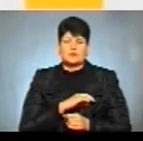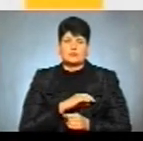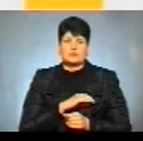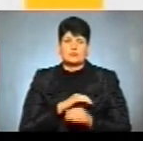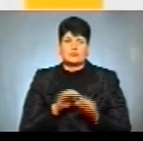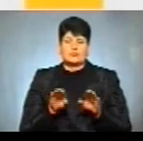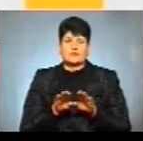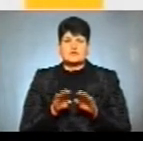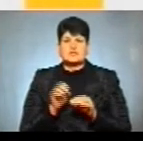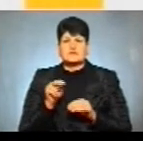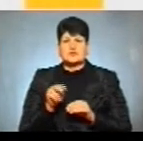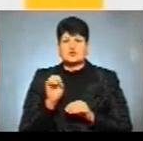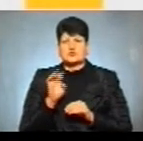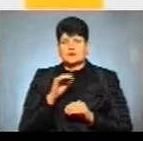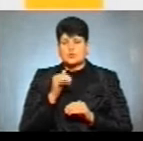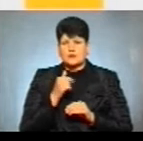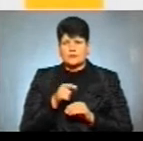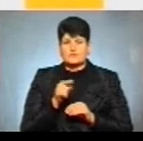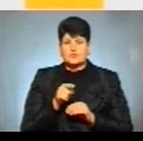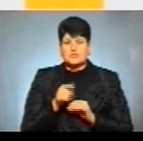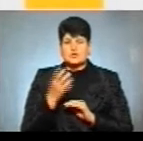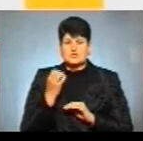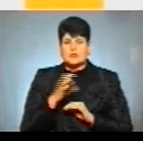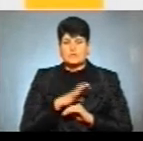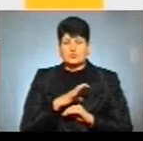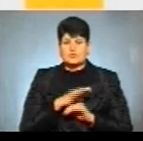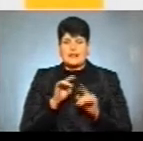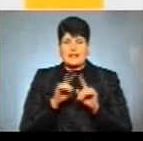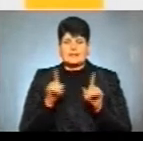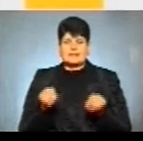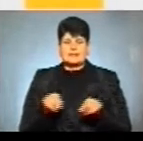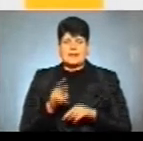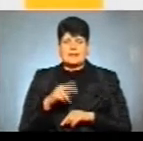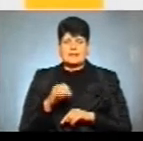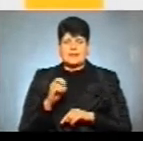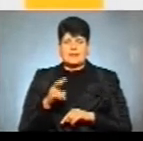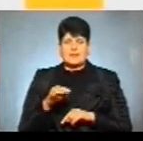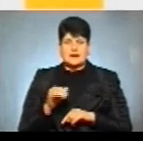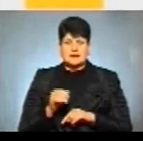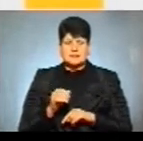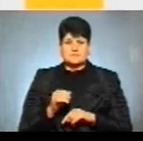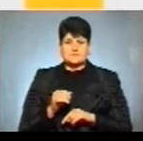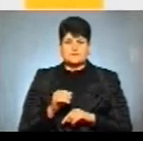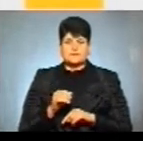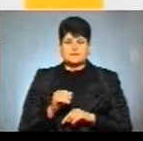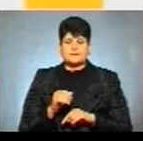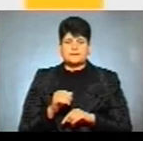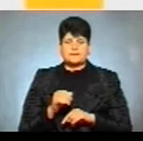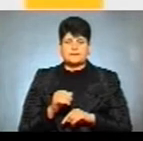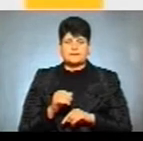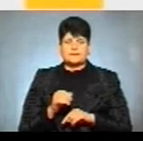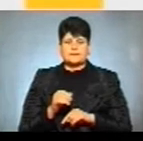порівняно з 2014 роком. Тому, значить, тоді ще були паперові декларації і не все декларувалося.